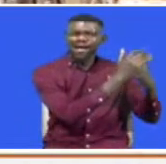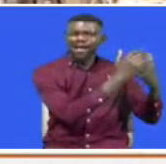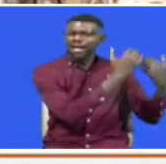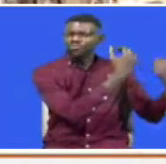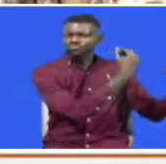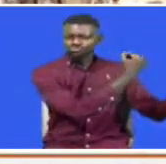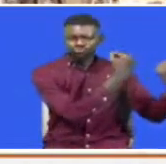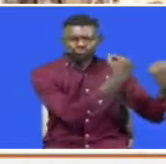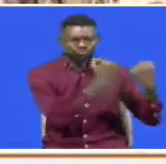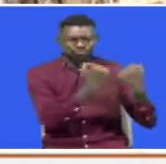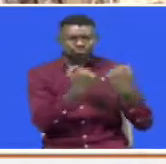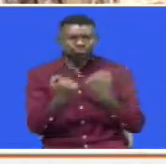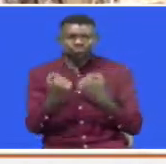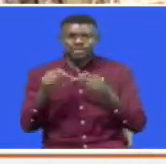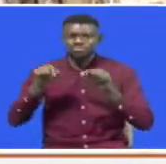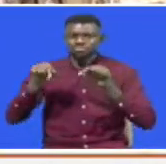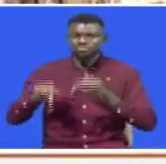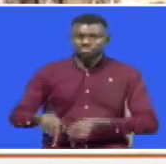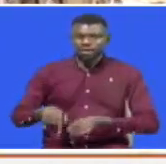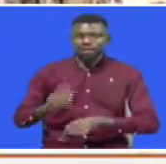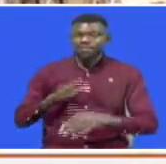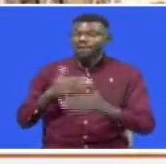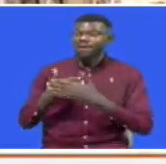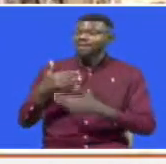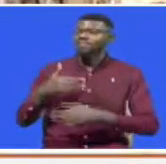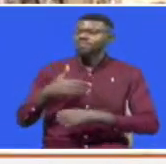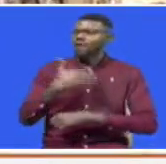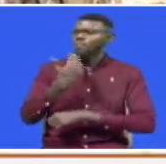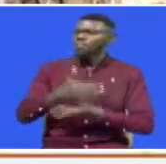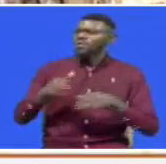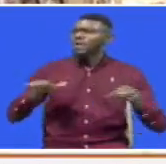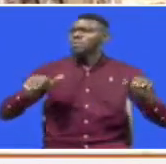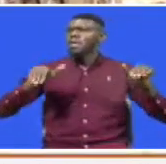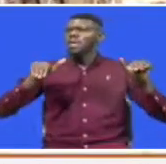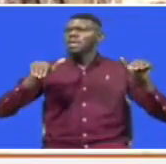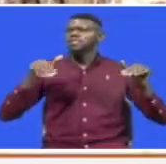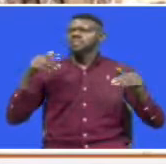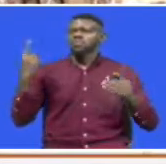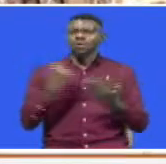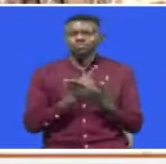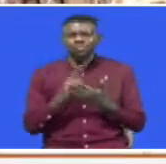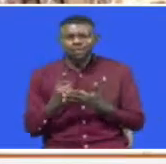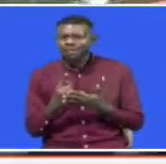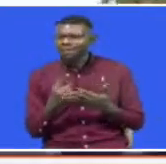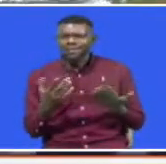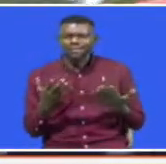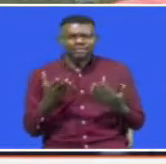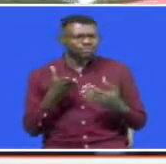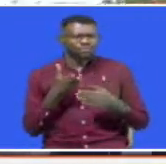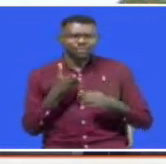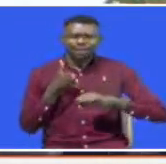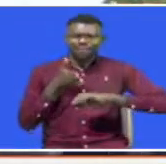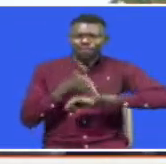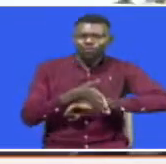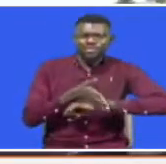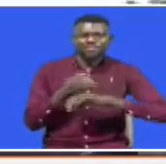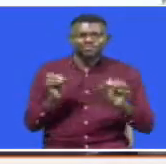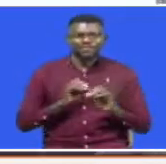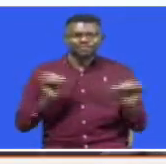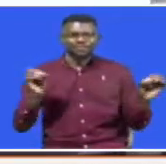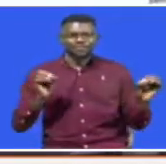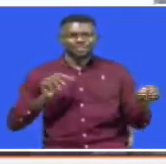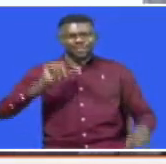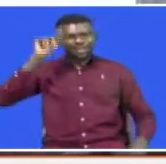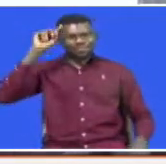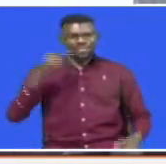Ruvuma, ametoka Tunduma, anafika boda amekaa kwa safari wiki nzima, anafika boda anashindwa vuka. Haya yakiendelea, serikali